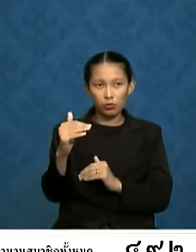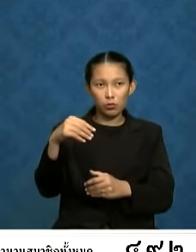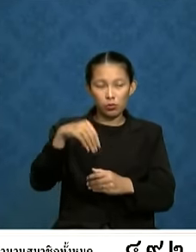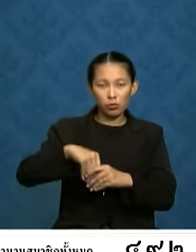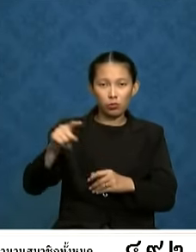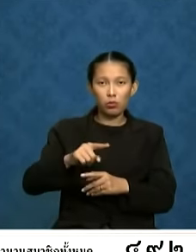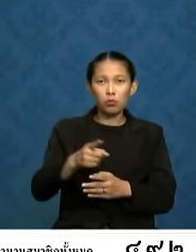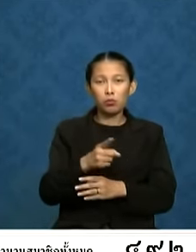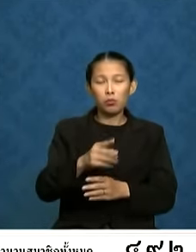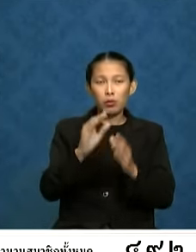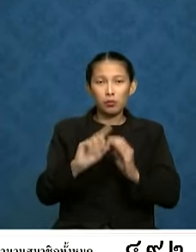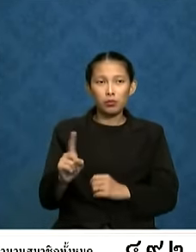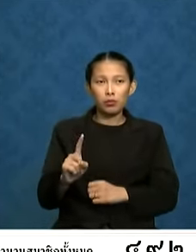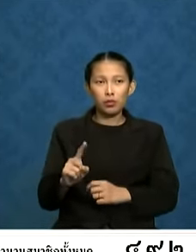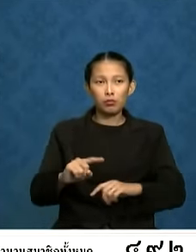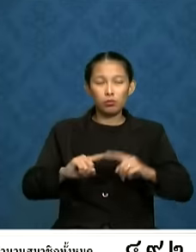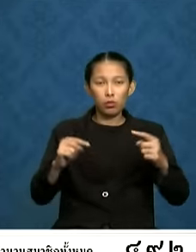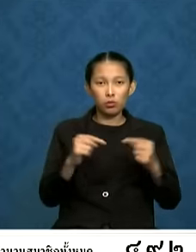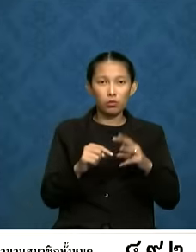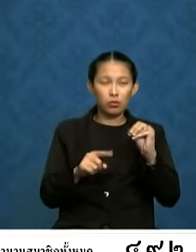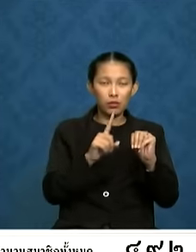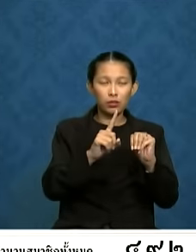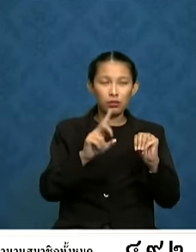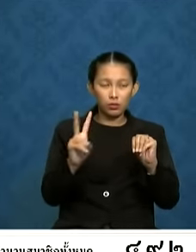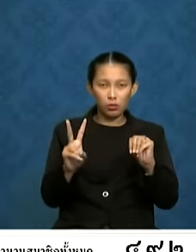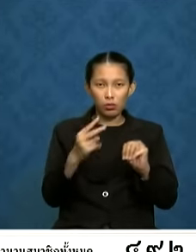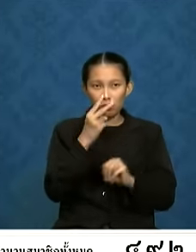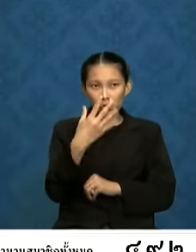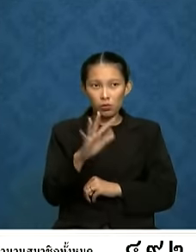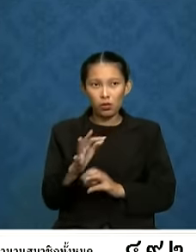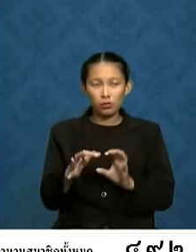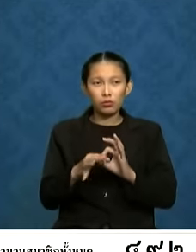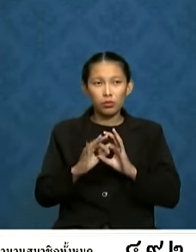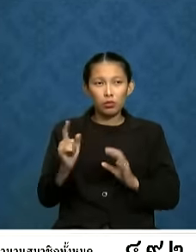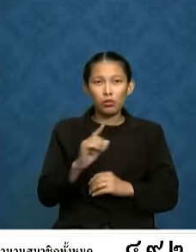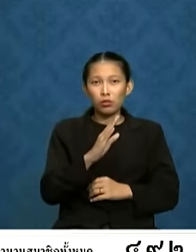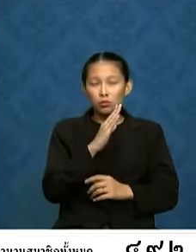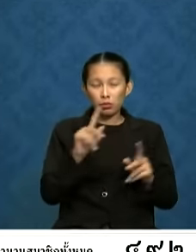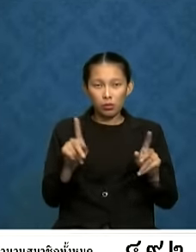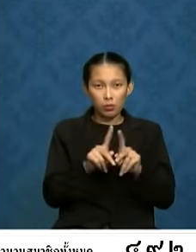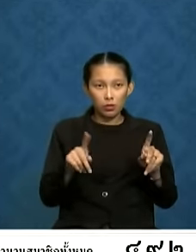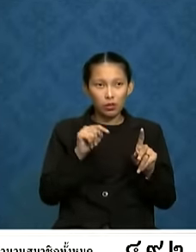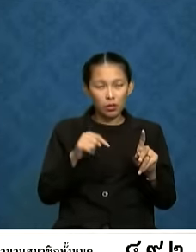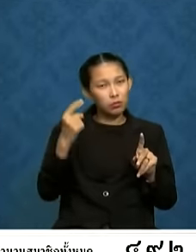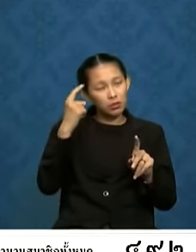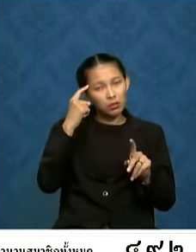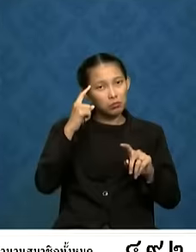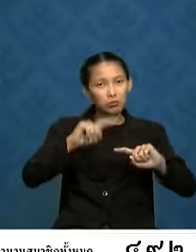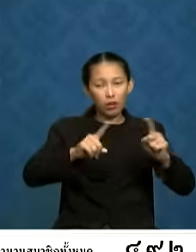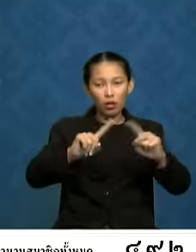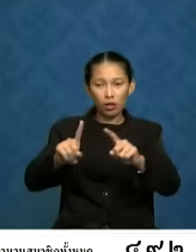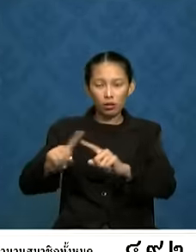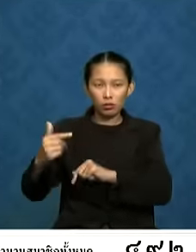ไปในทิศทางแบบไหนแต่สำหรับมาตรา 112เนี่ยมันเป็นส่วนที่แม้กระทั่งในกรรมาธิการเองก็มีความเห็นที่แตกต่าง